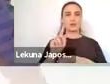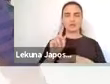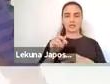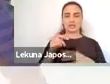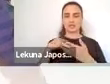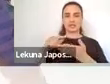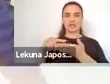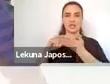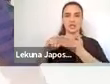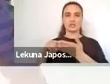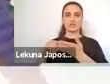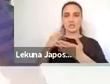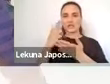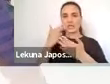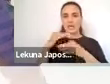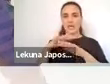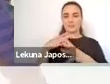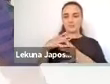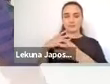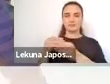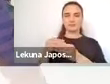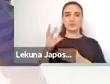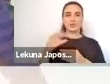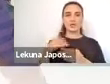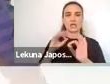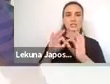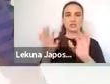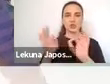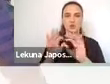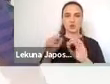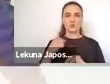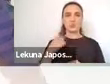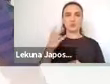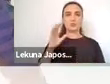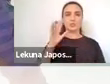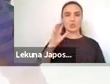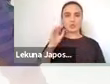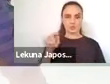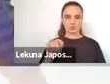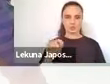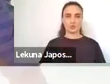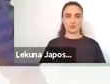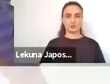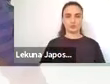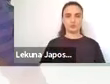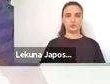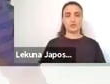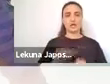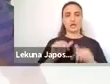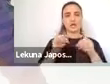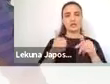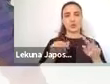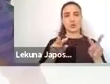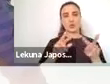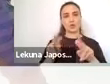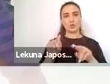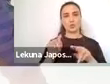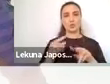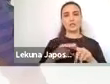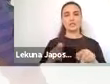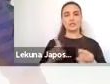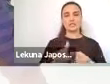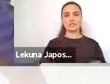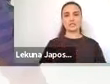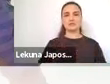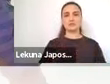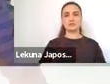უნდა გაგითვალისწინო, მე უნდა გაგიზიარო, მე უნდა მოგისმინო, ხო? და ანალოგიურად, ანუ ესეც